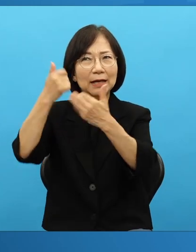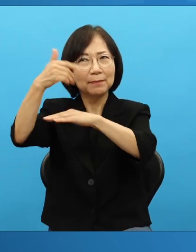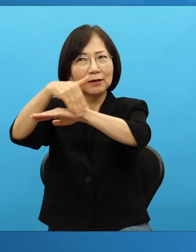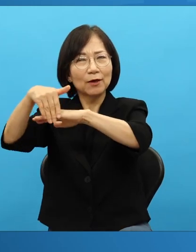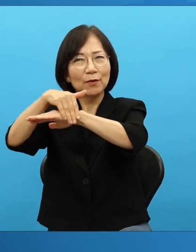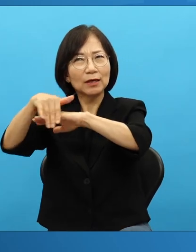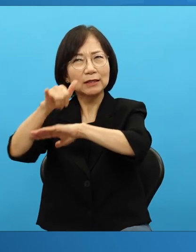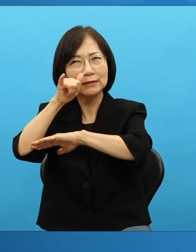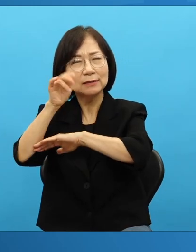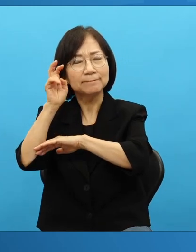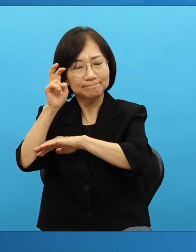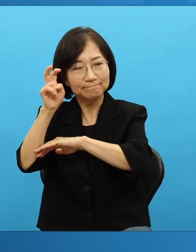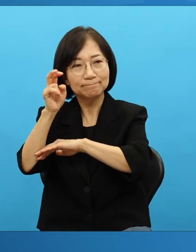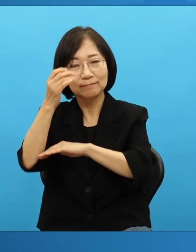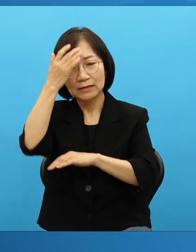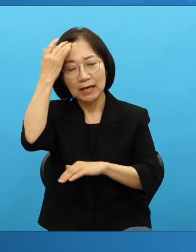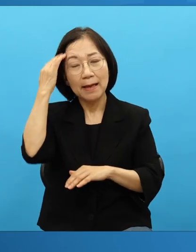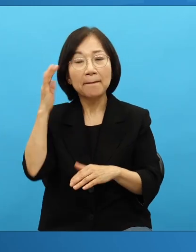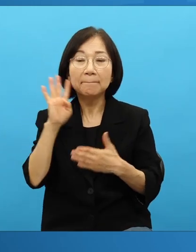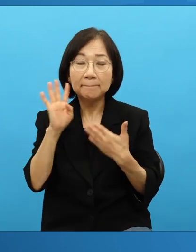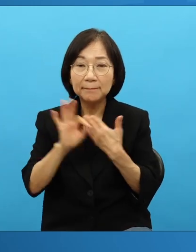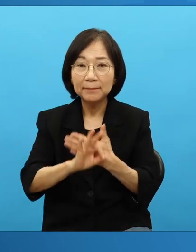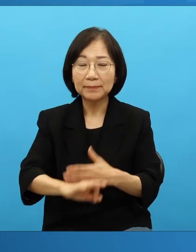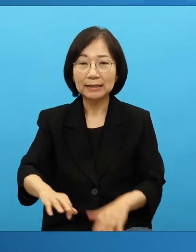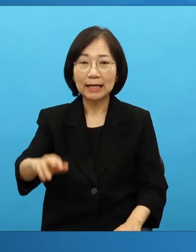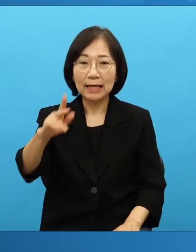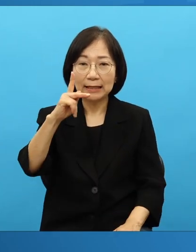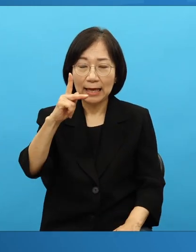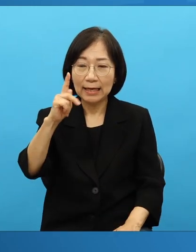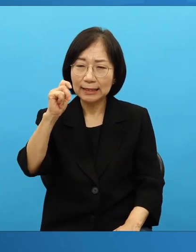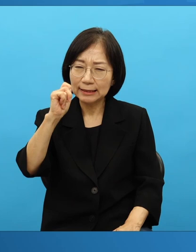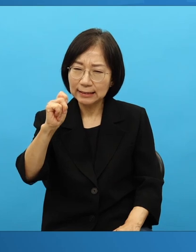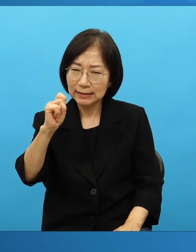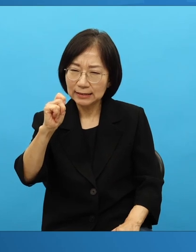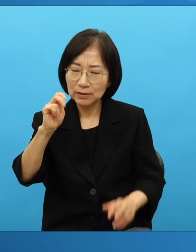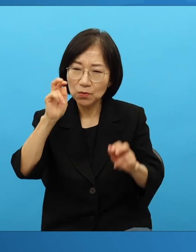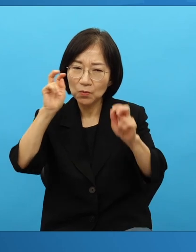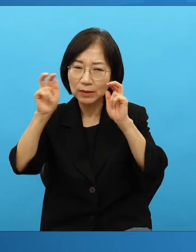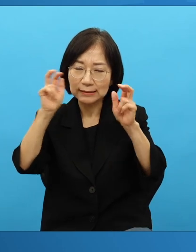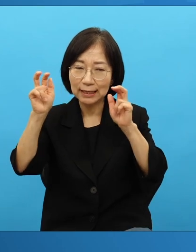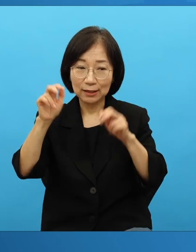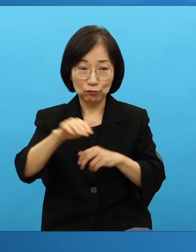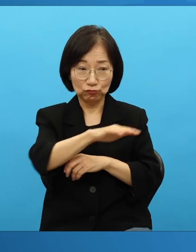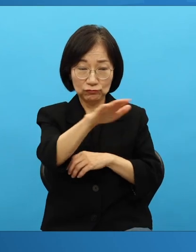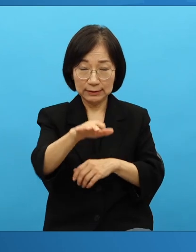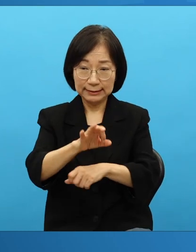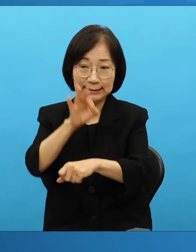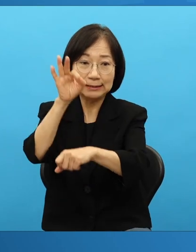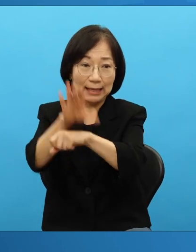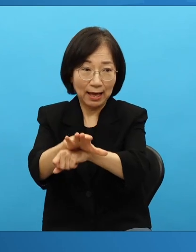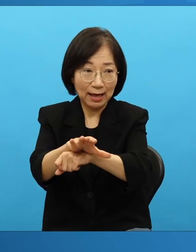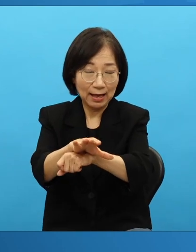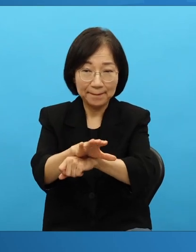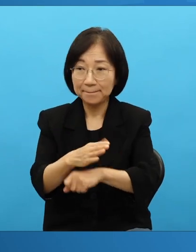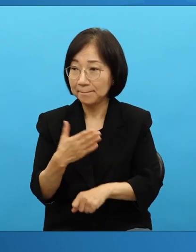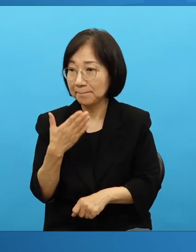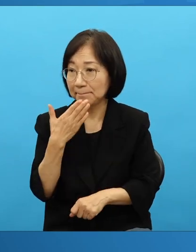저기에 혹시 치유할 수 있는 사람들이 숙소 가능한지 없으면 만들어야 돼요. 딴 데라도요.